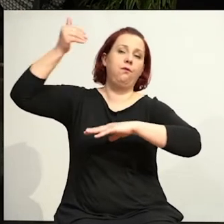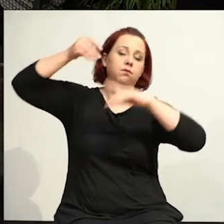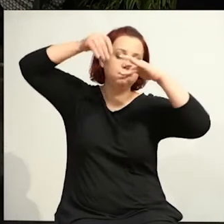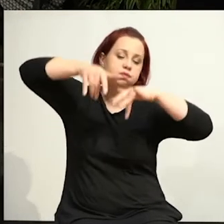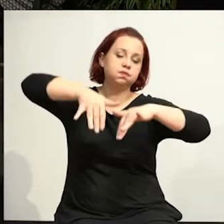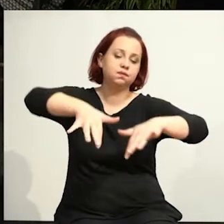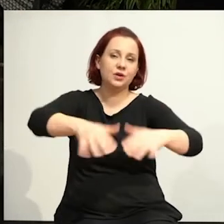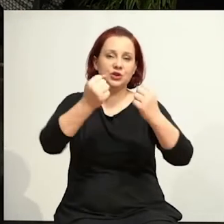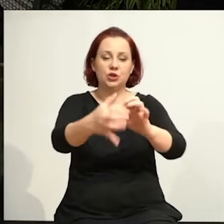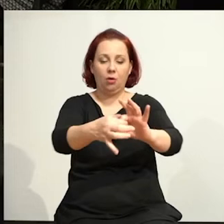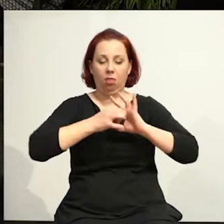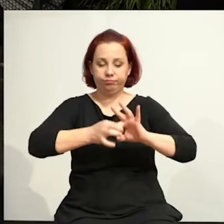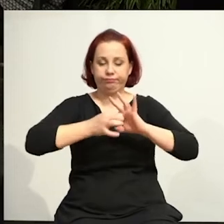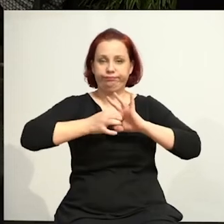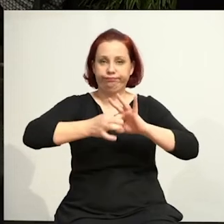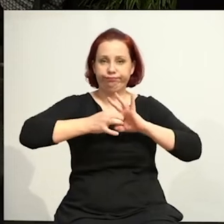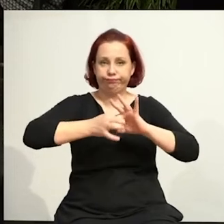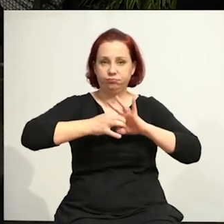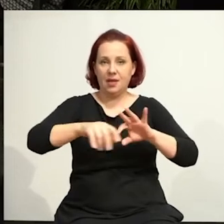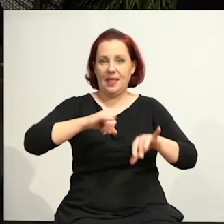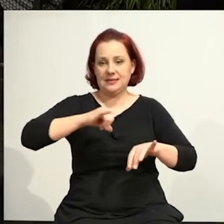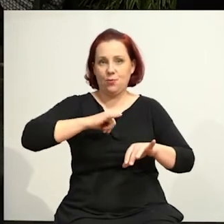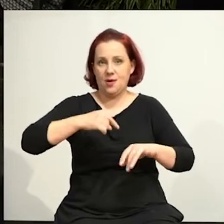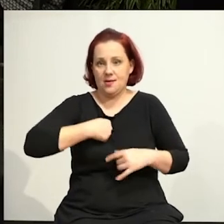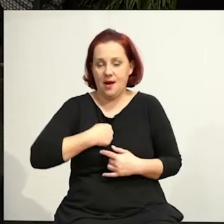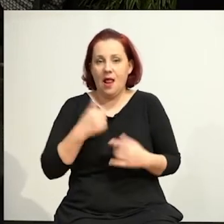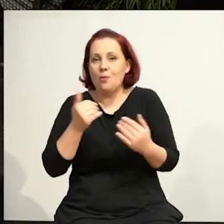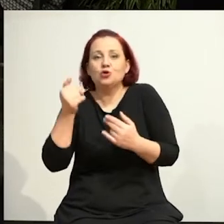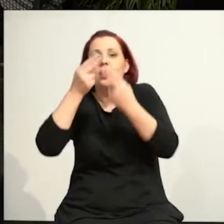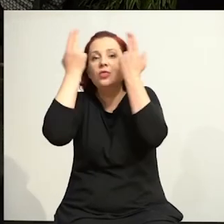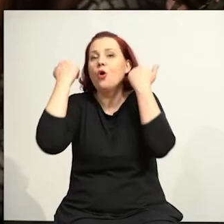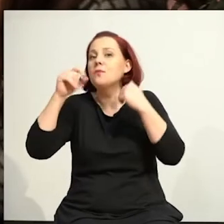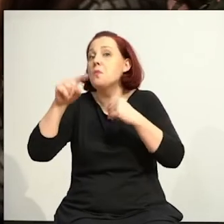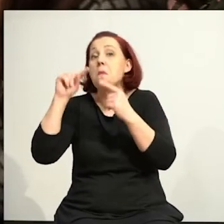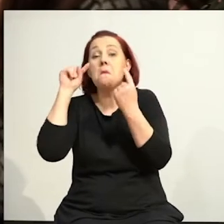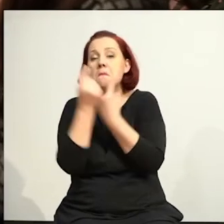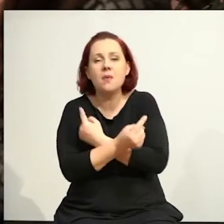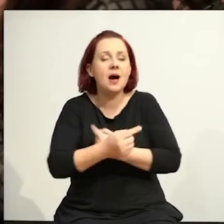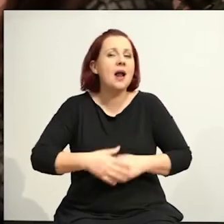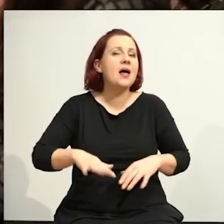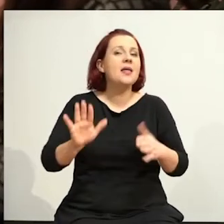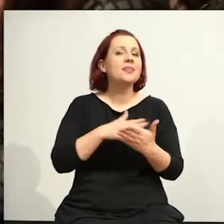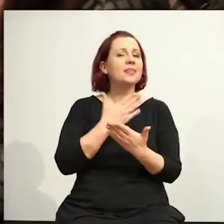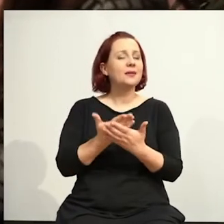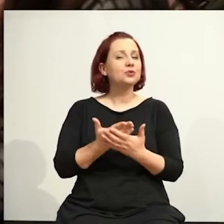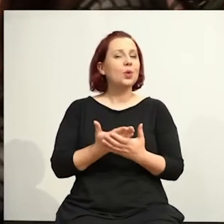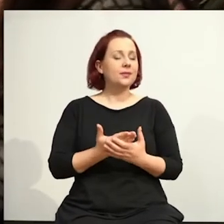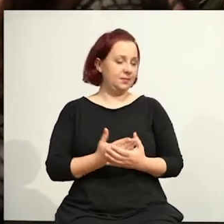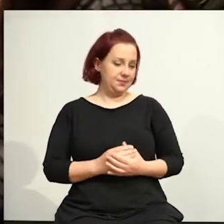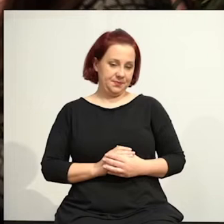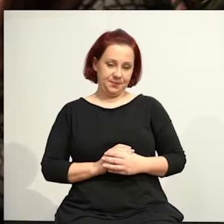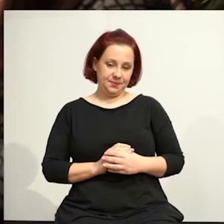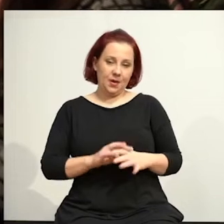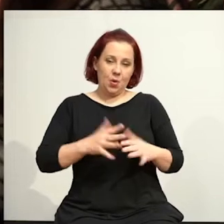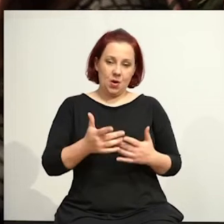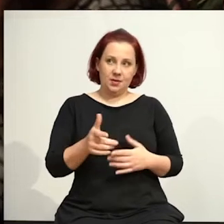tylko z Norwidem możemy utożsamiać się my. To jest takie badalne, ale w Prometheonie to jest explicite, prawda,